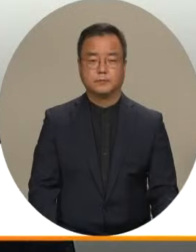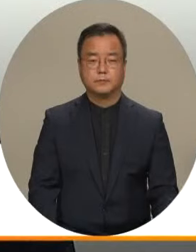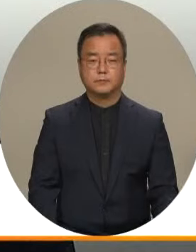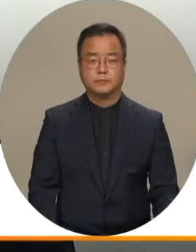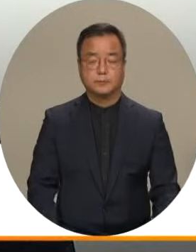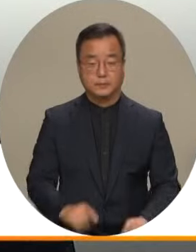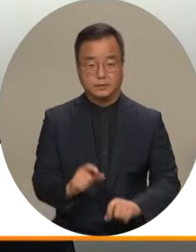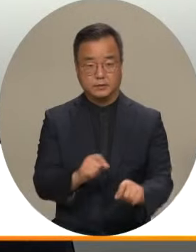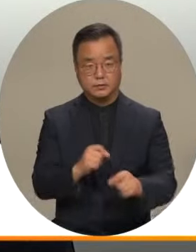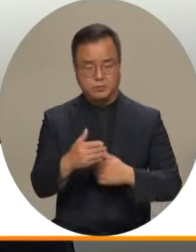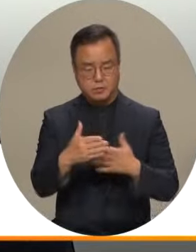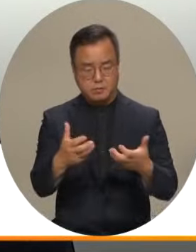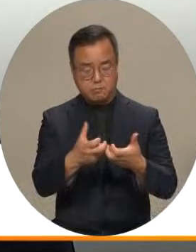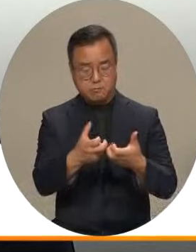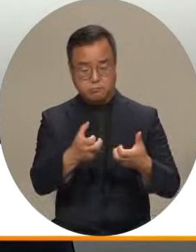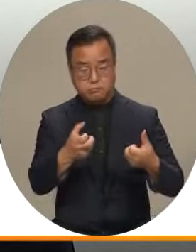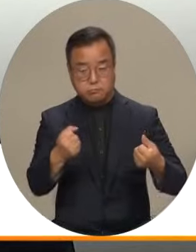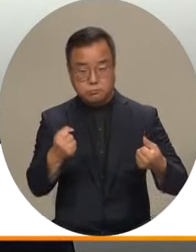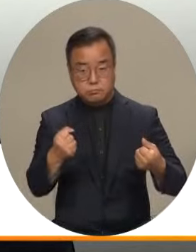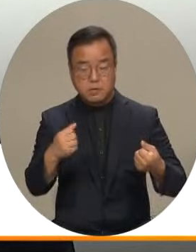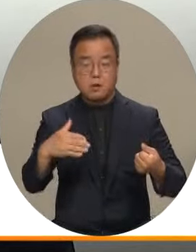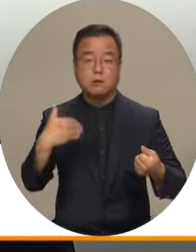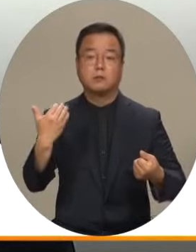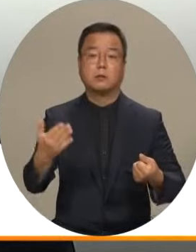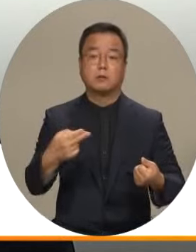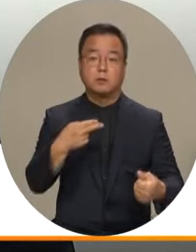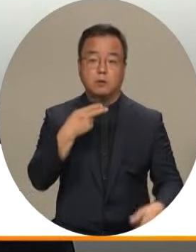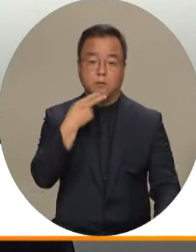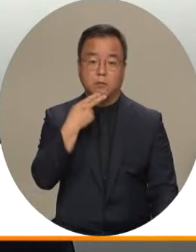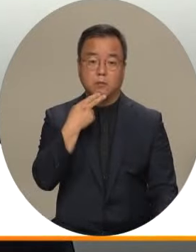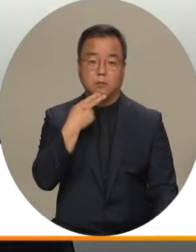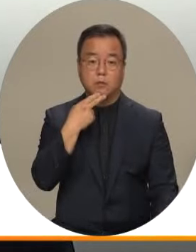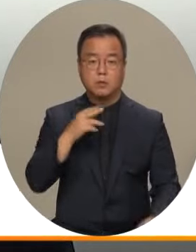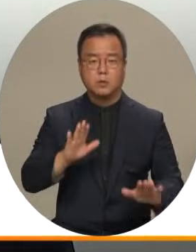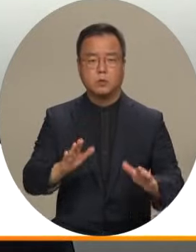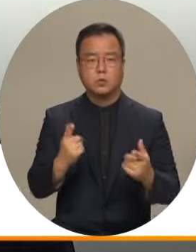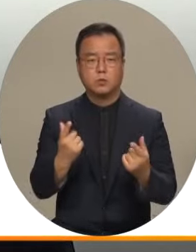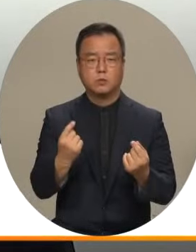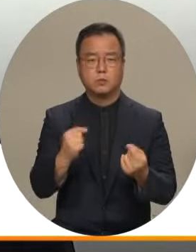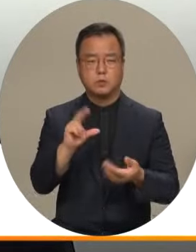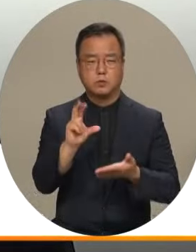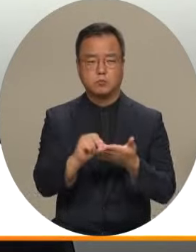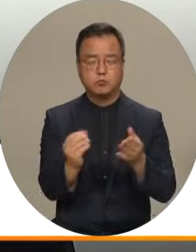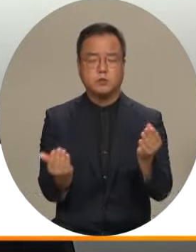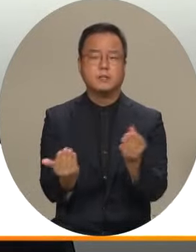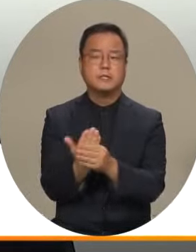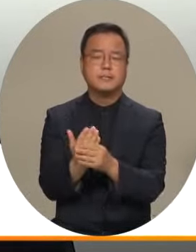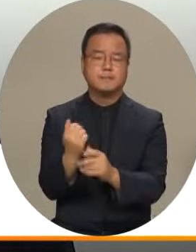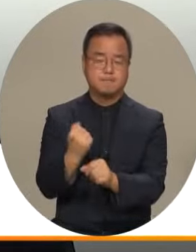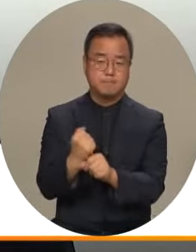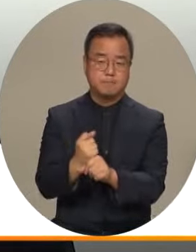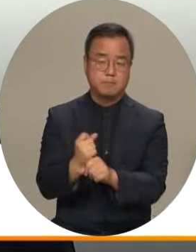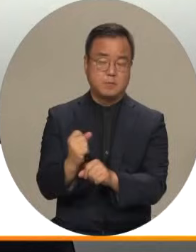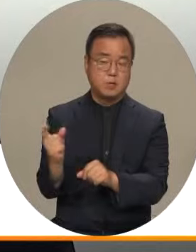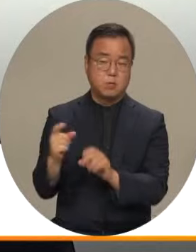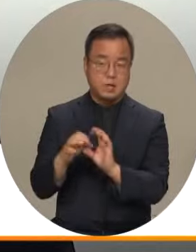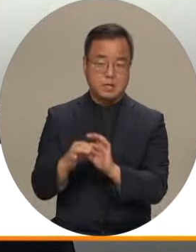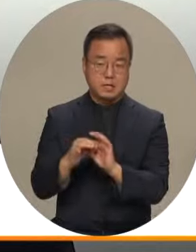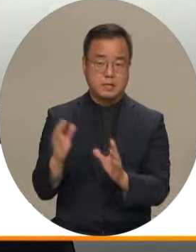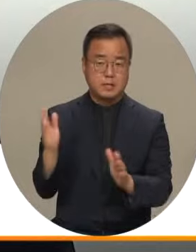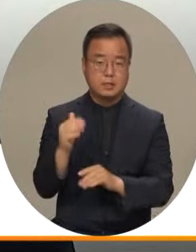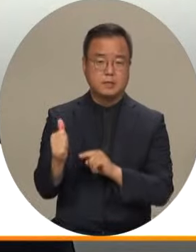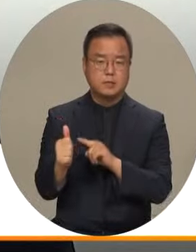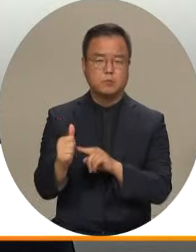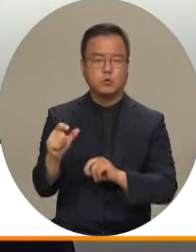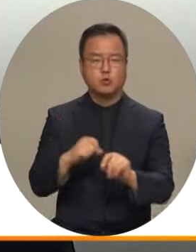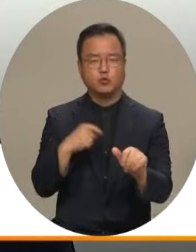학습으로 분리를 했는데 그 다음이 없지 않습니까? 그래서 이렇게 문제를 일으키는 아이는 사실